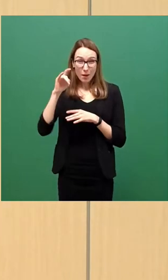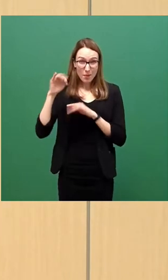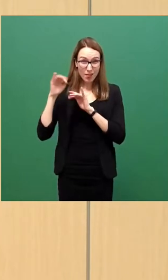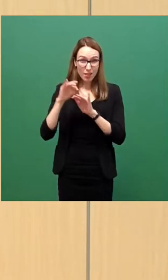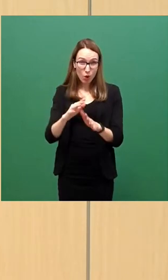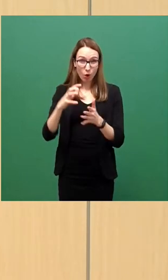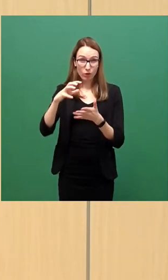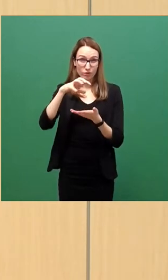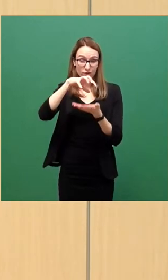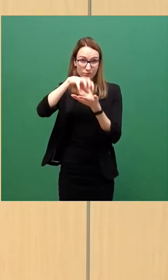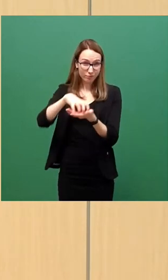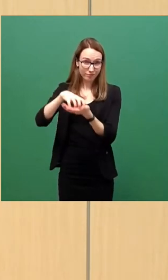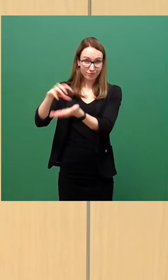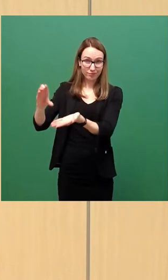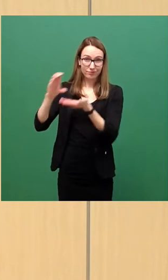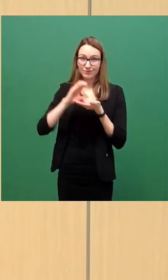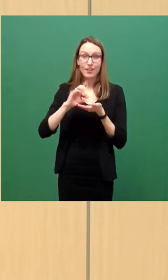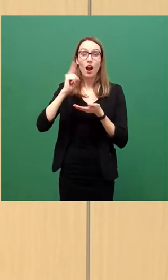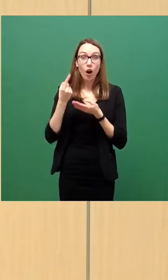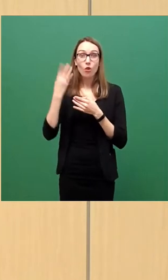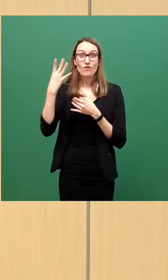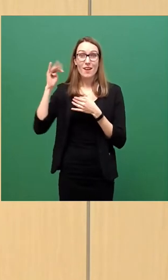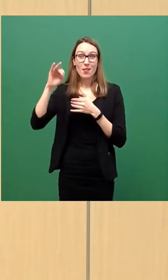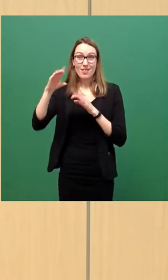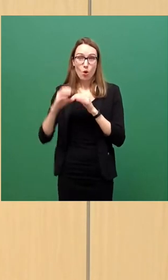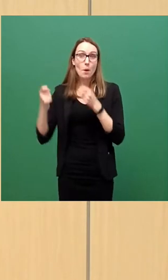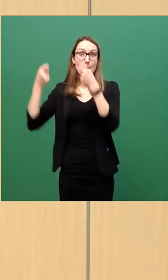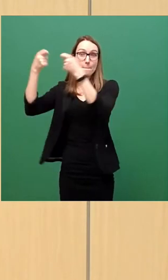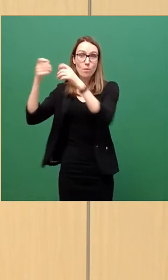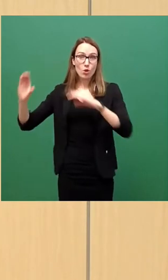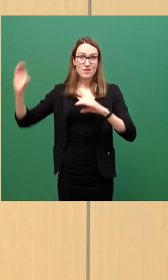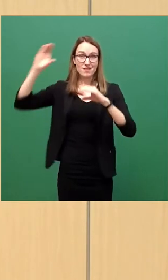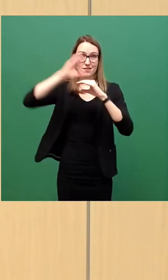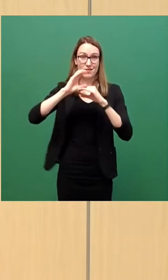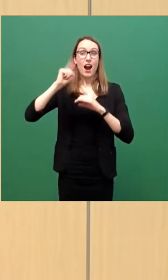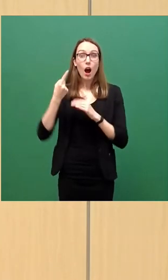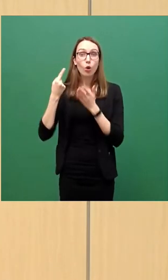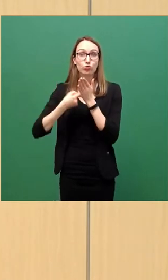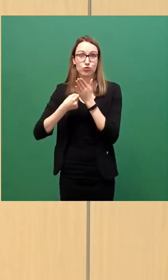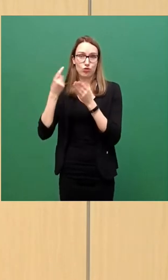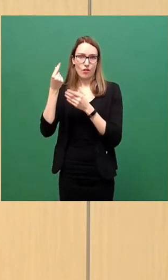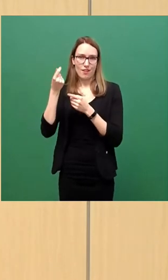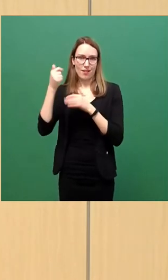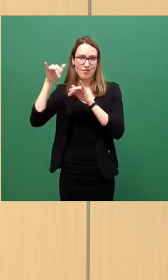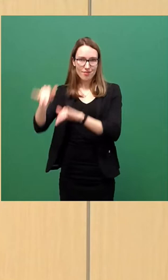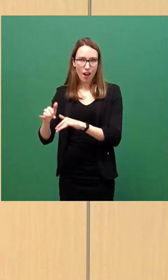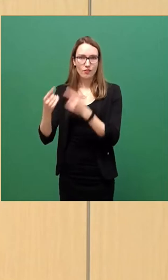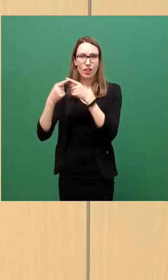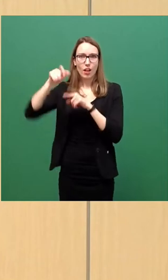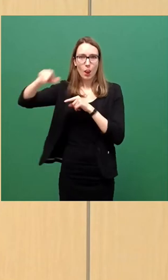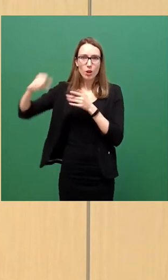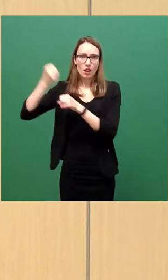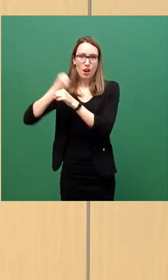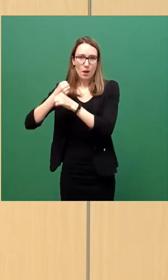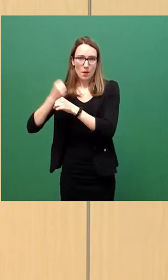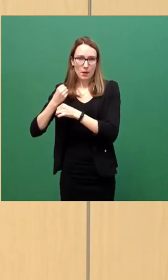es sind noch 4 Millionen aus dem Bund. Bund ist auch Steuergeld. Steuergeld, das Leute erarbeiten, die nicht beim